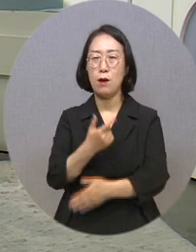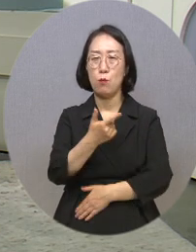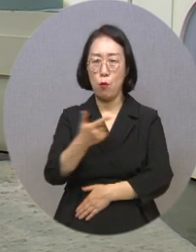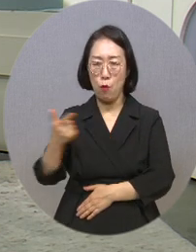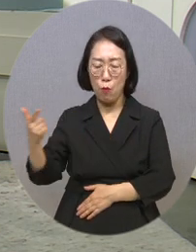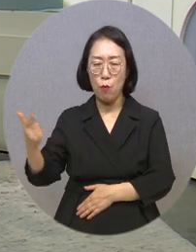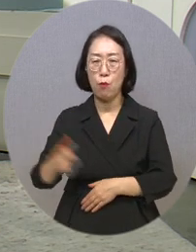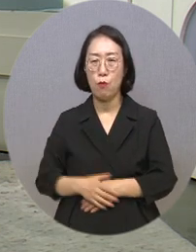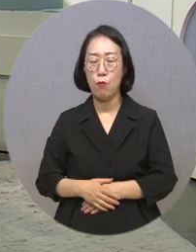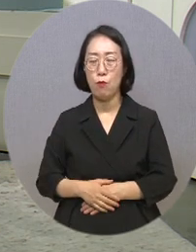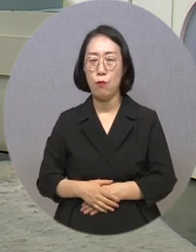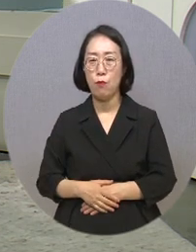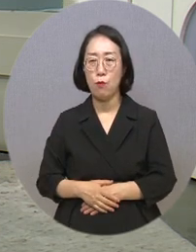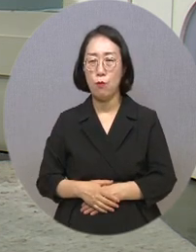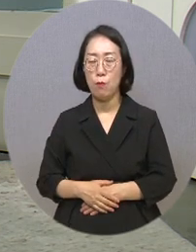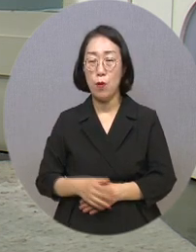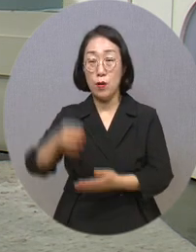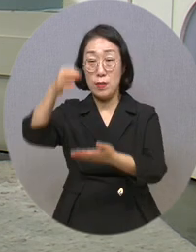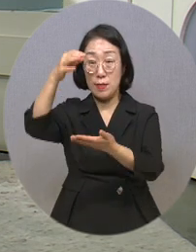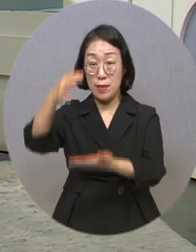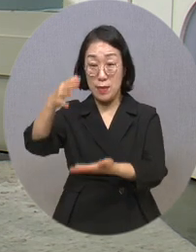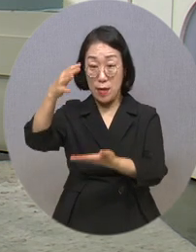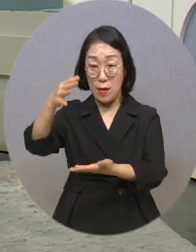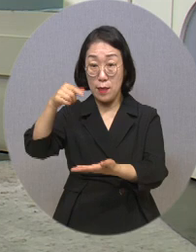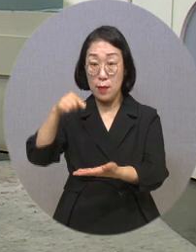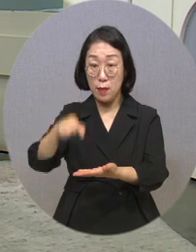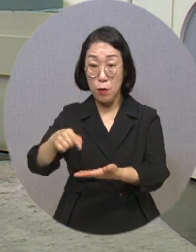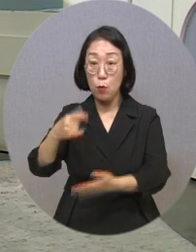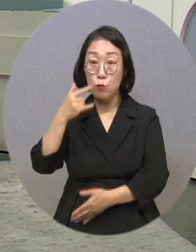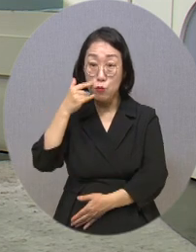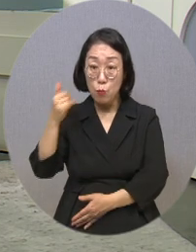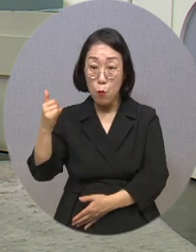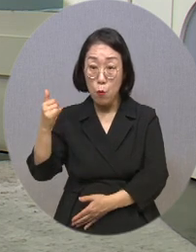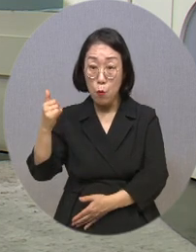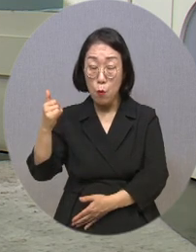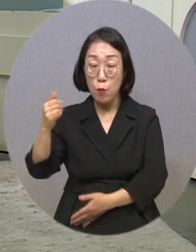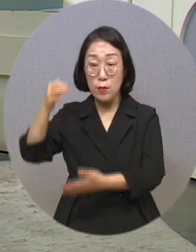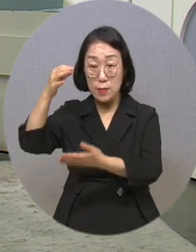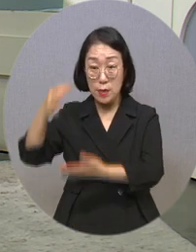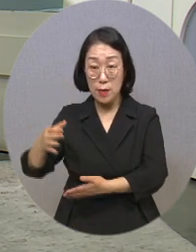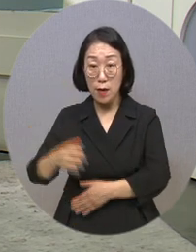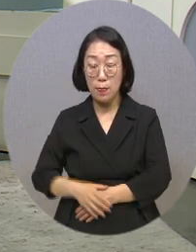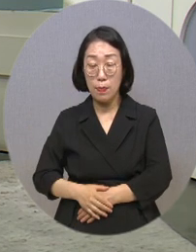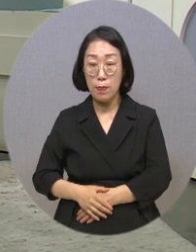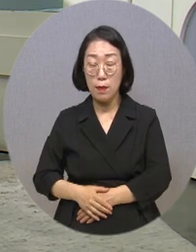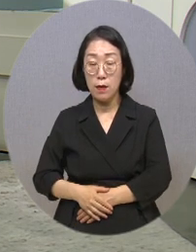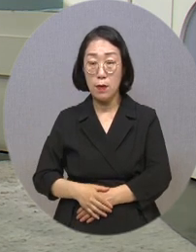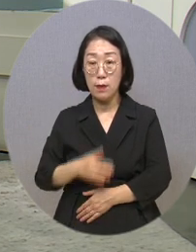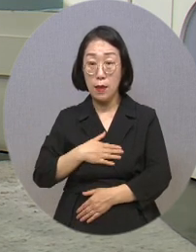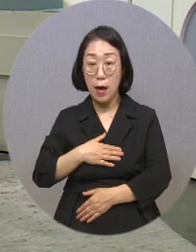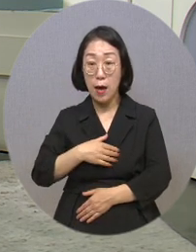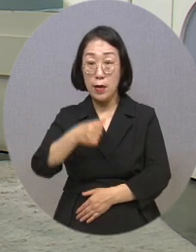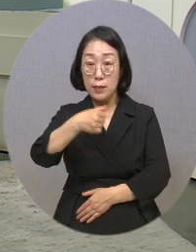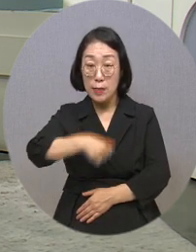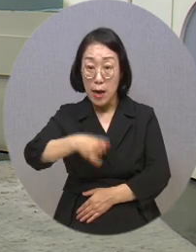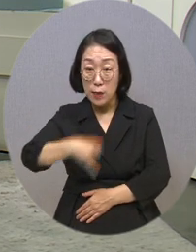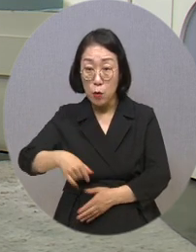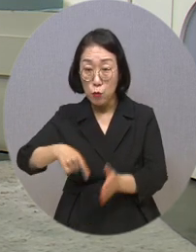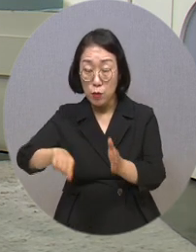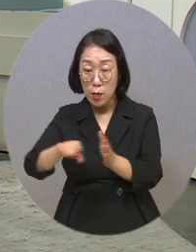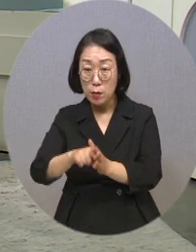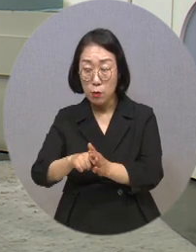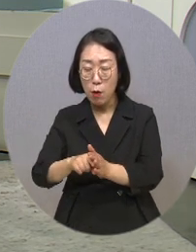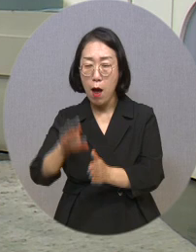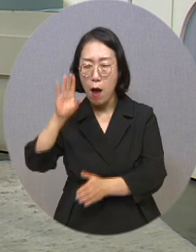이제 그러면 재산을 만약에 부모가 있는 재산을 중증의 장애인을 위해서 두면은 어떻게 관리를